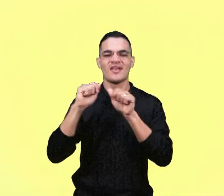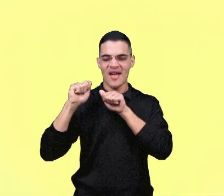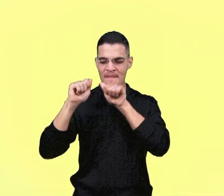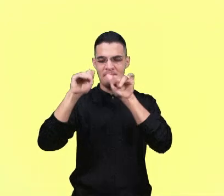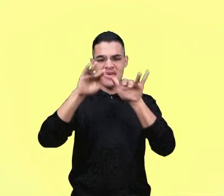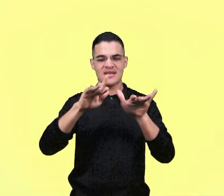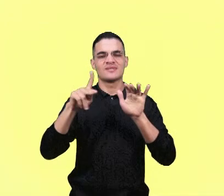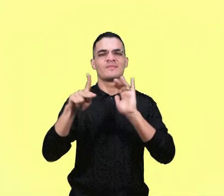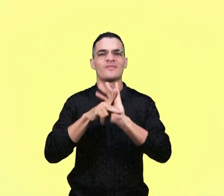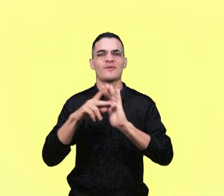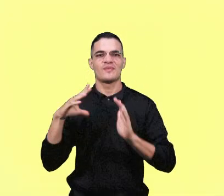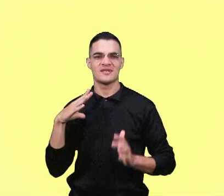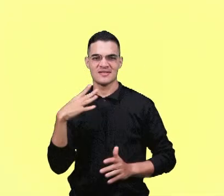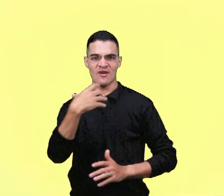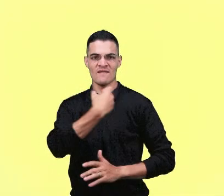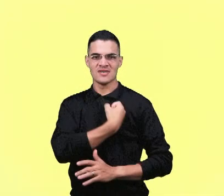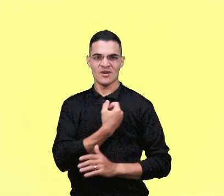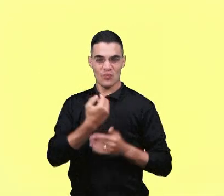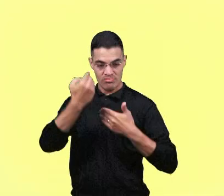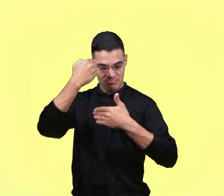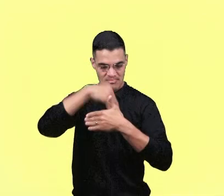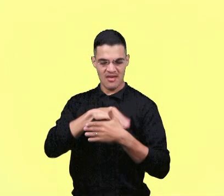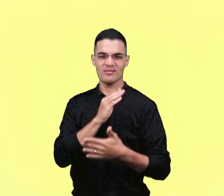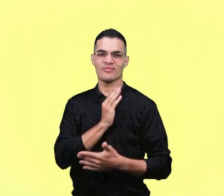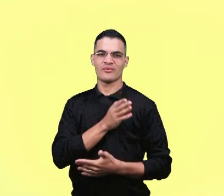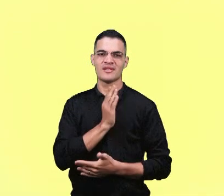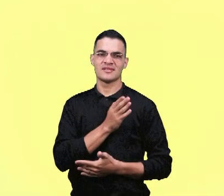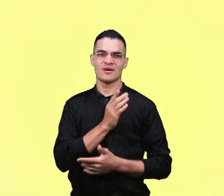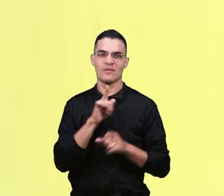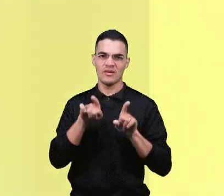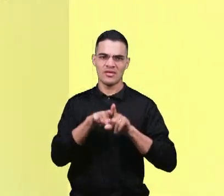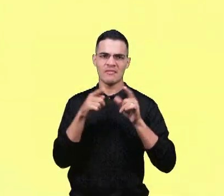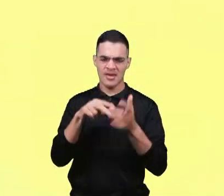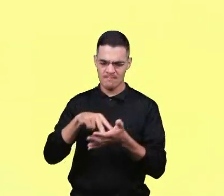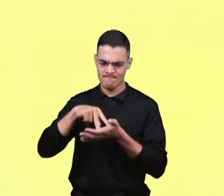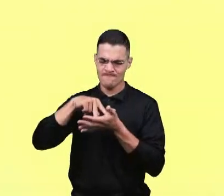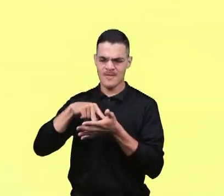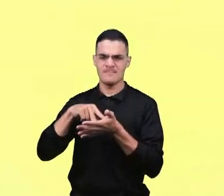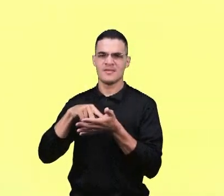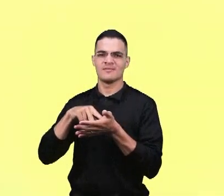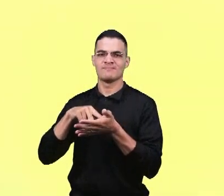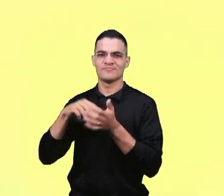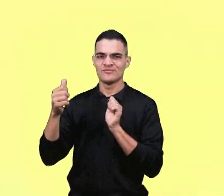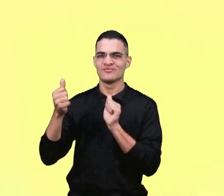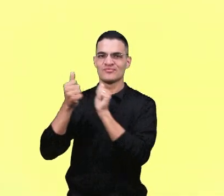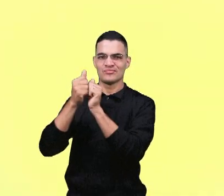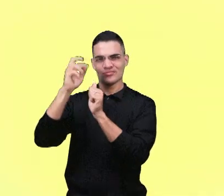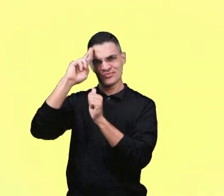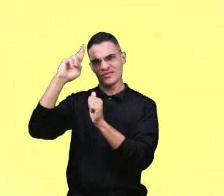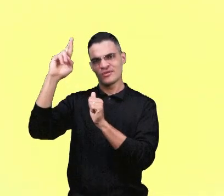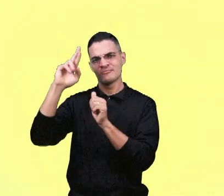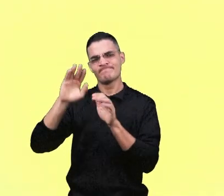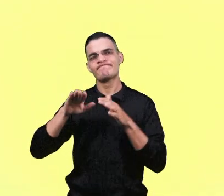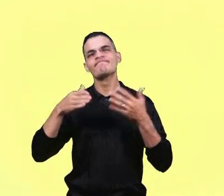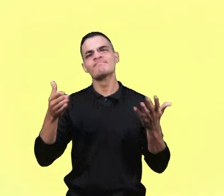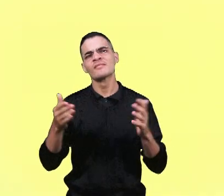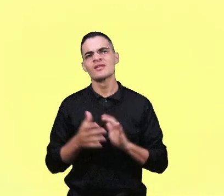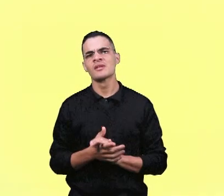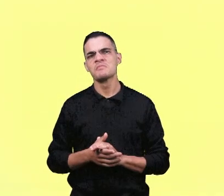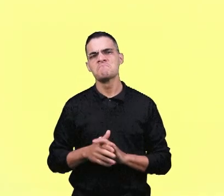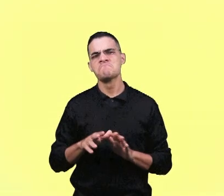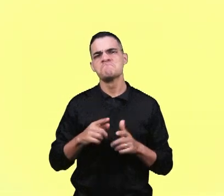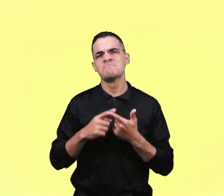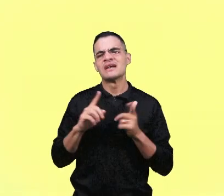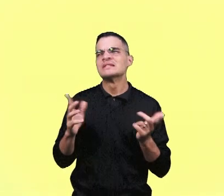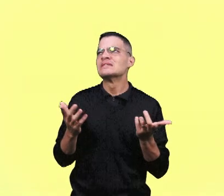le fait d'avoir la bénédiction du salut de notre cœur. Et au-delà de ça, rester ferme dans la présence du Seigneur. Mais